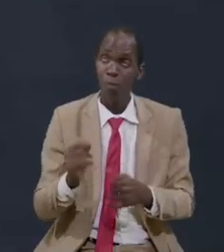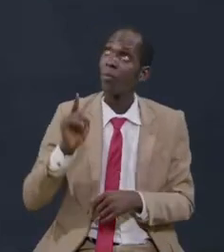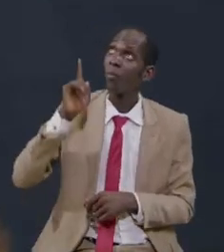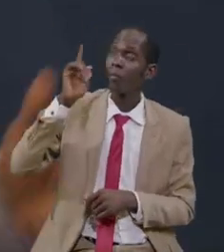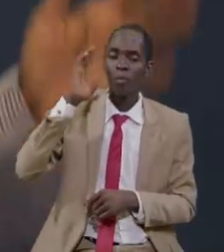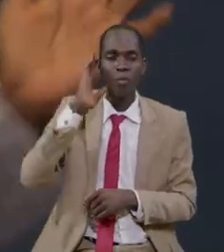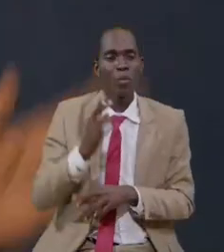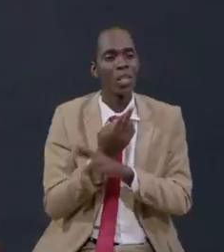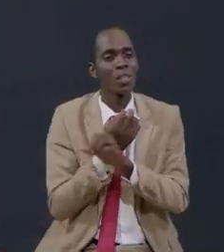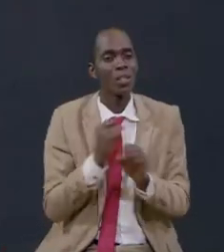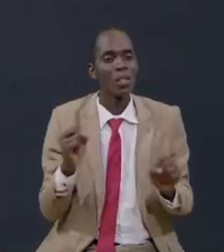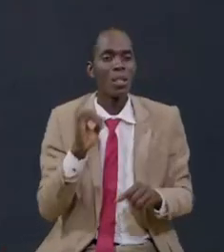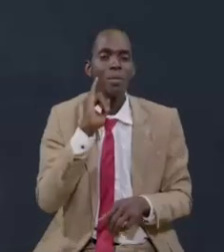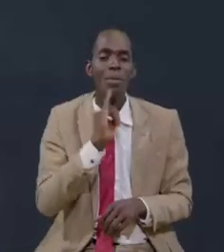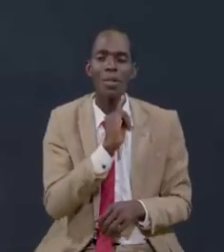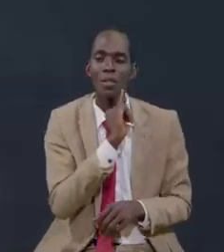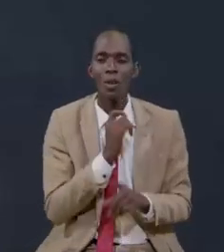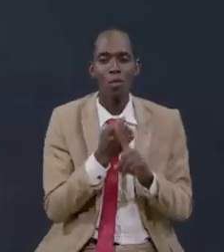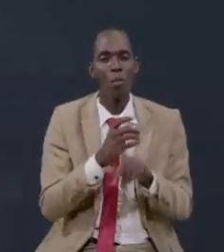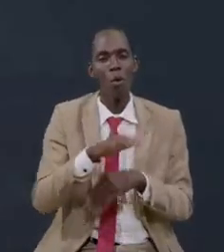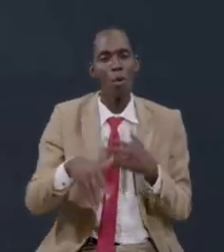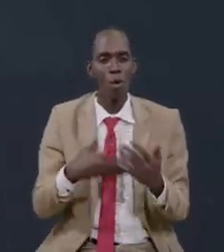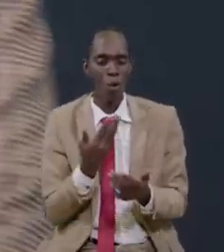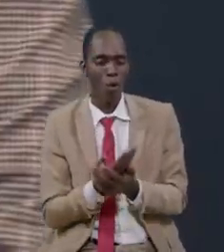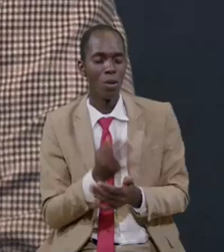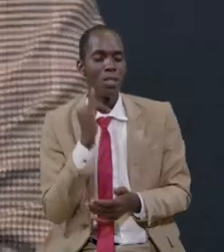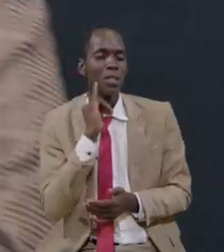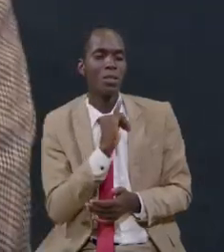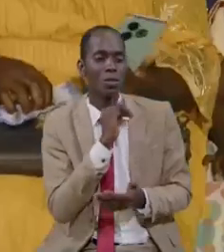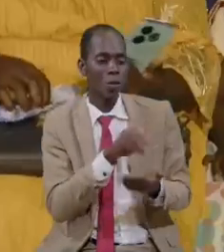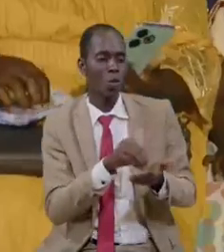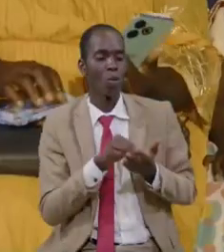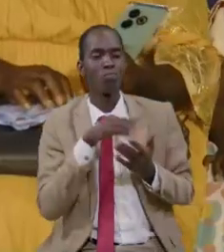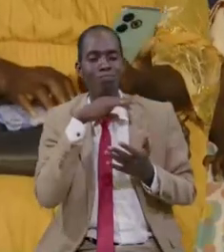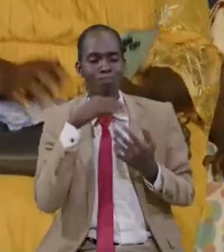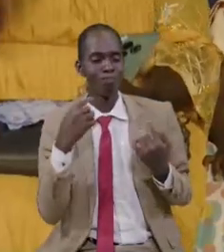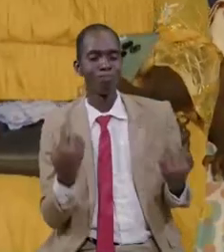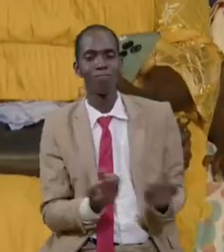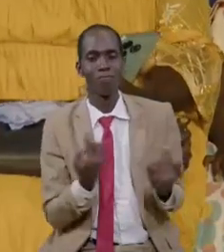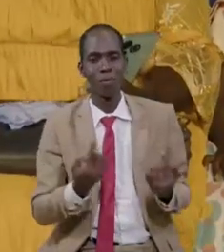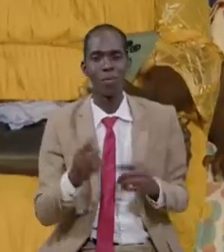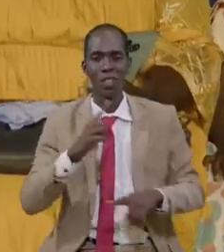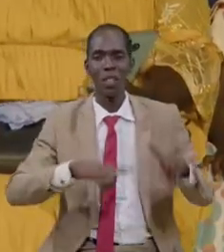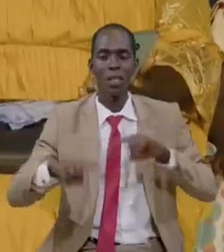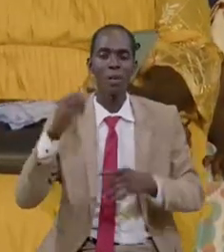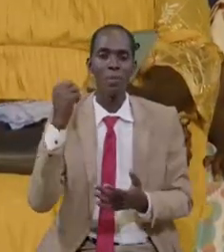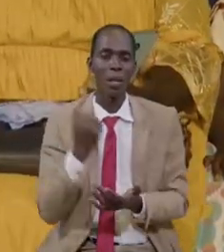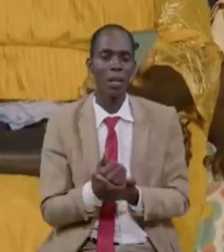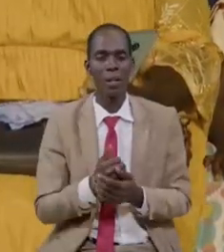Israël de toutes ses iniquités. Je veux l'amener quelque part.